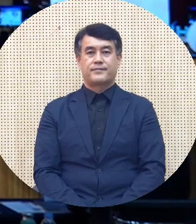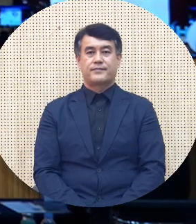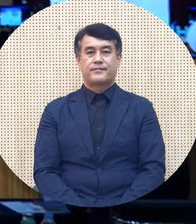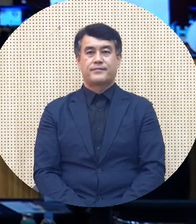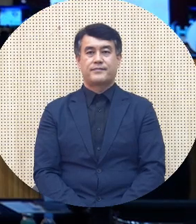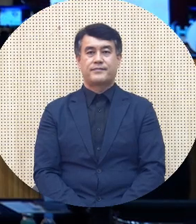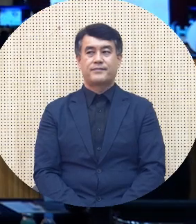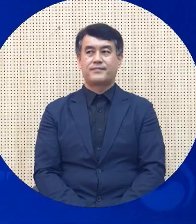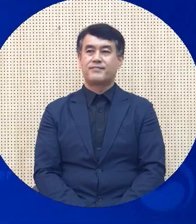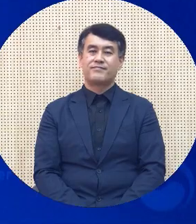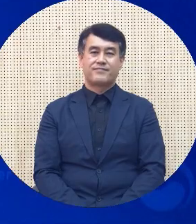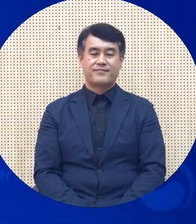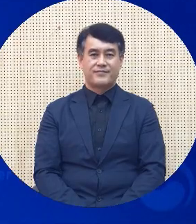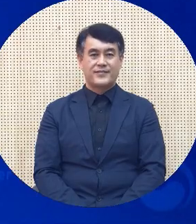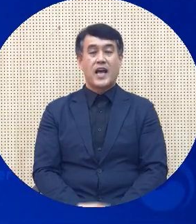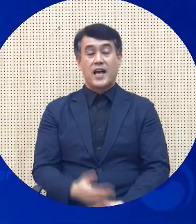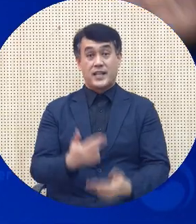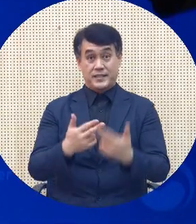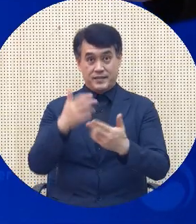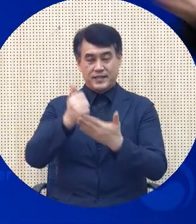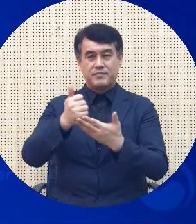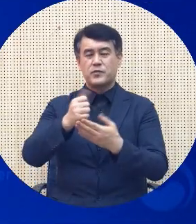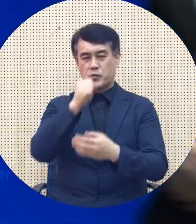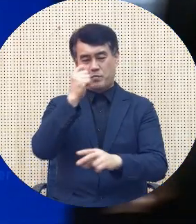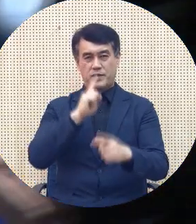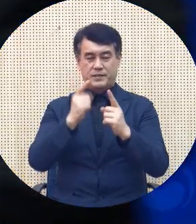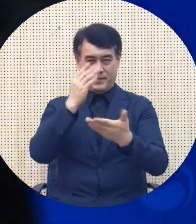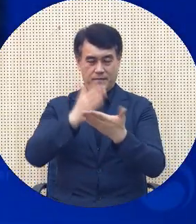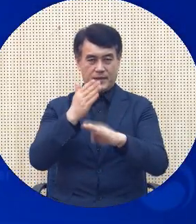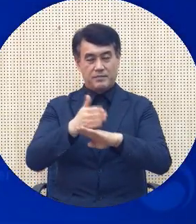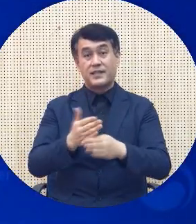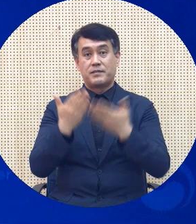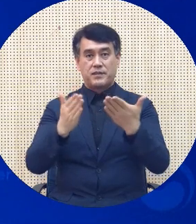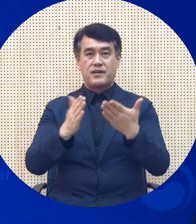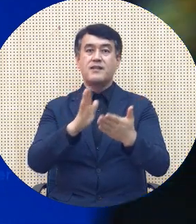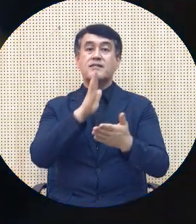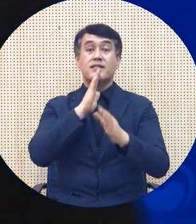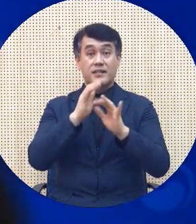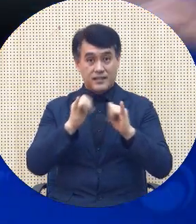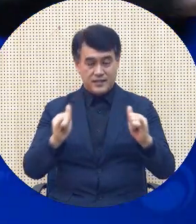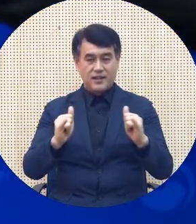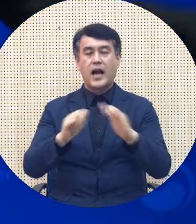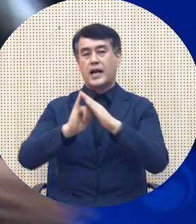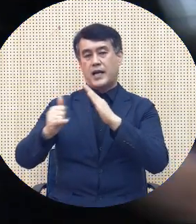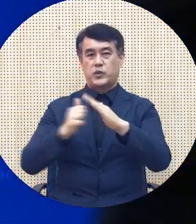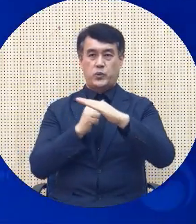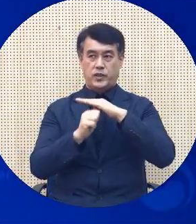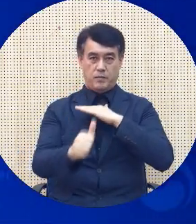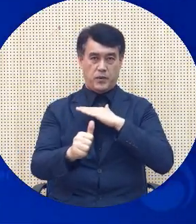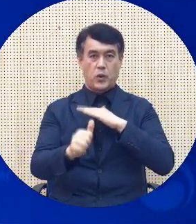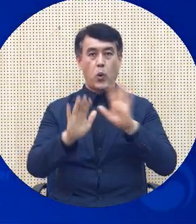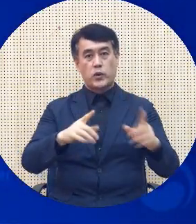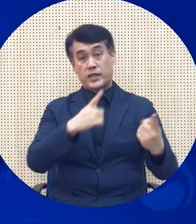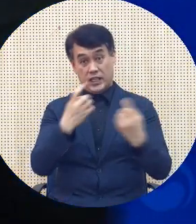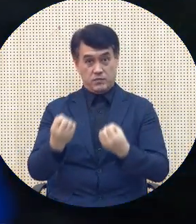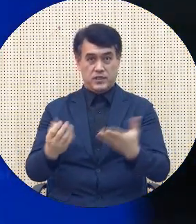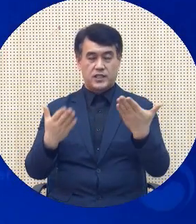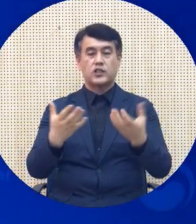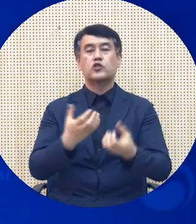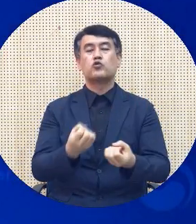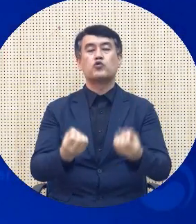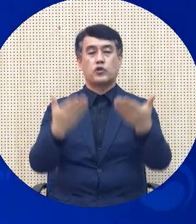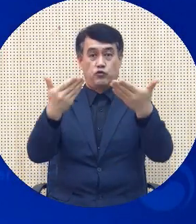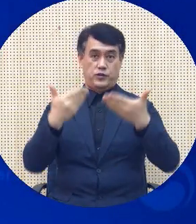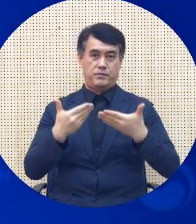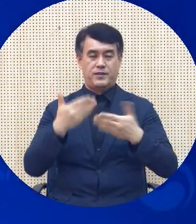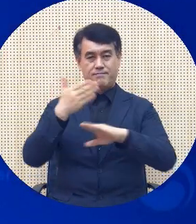네, 협회장님 좋은 말씀 감사합니다. 네, 정신장애 당사자와 그 가족을 대표해서요 오늘 기념식 축하해